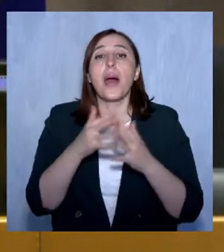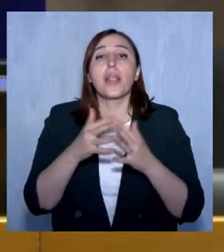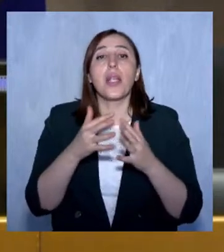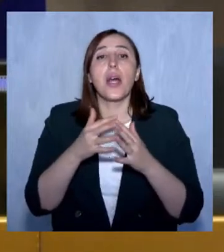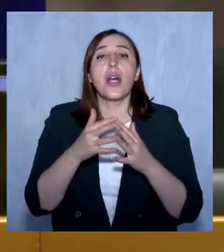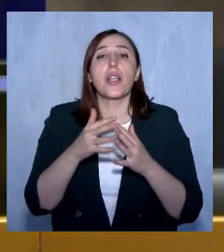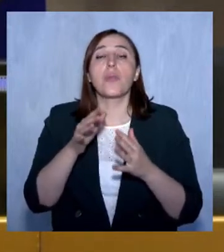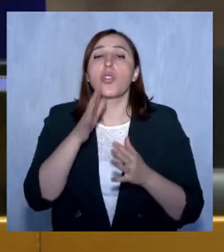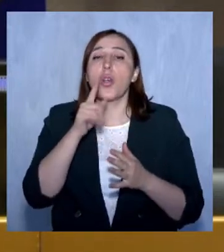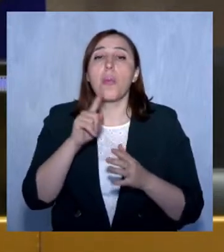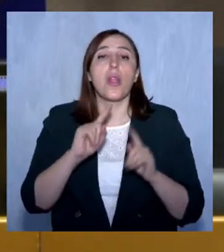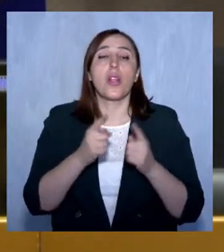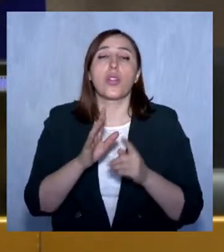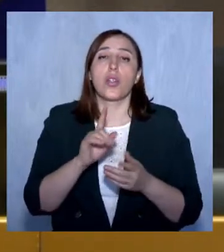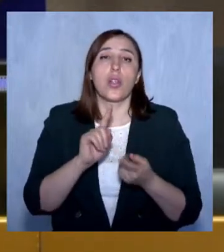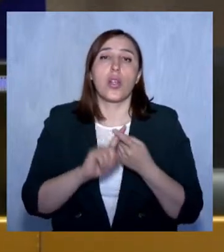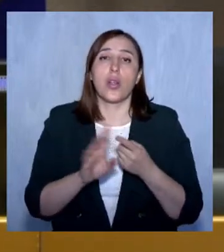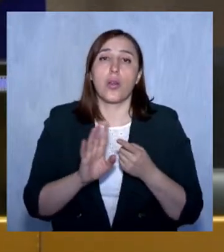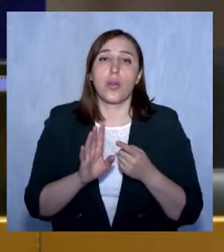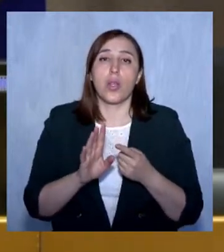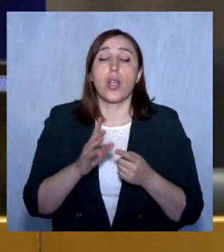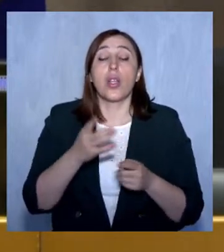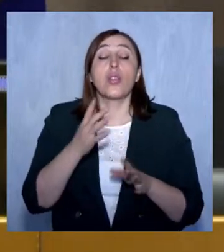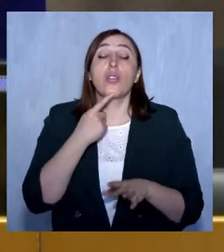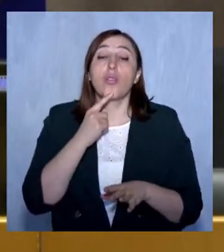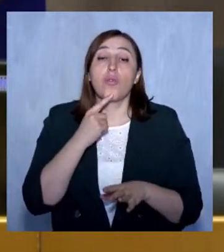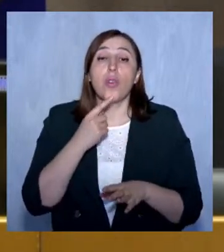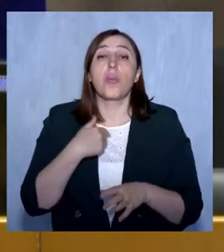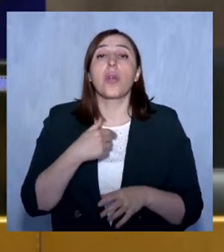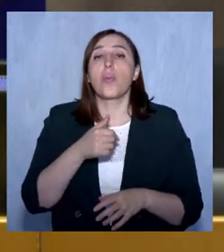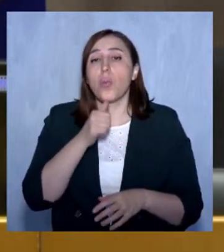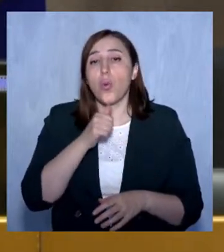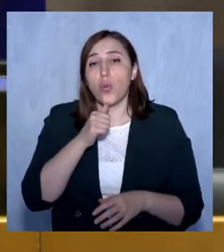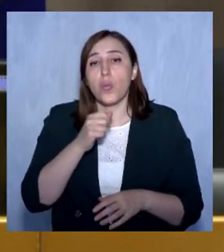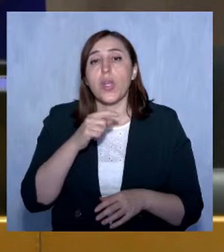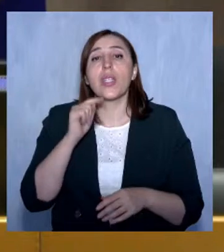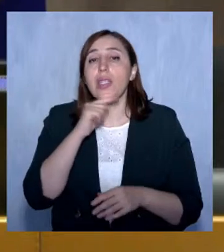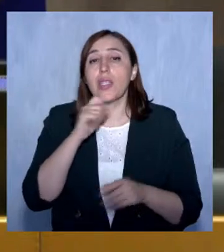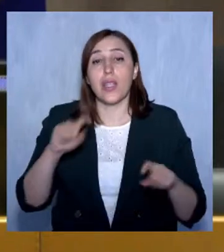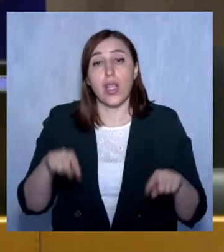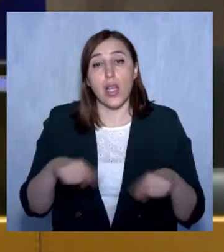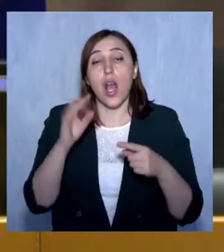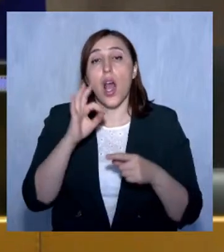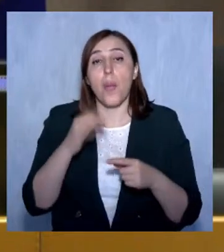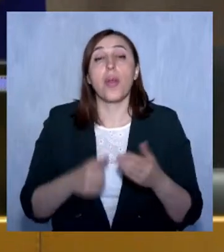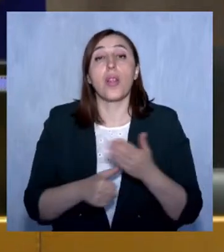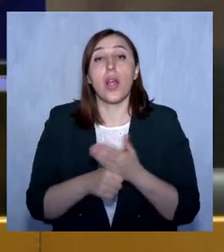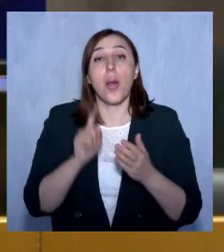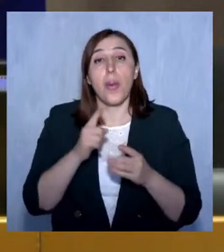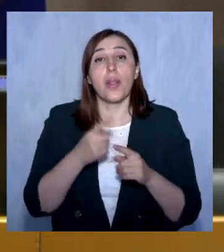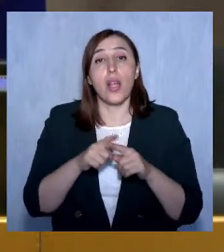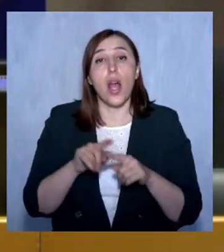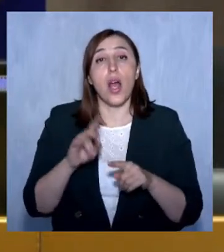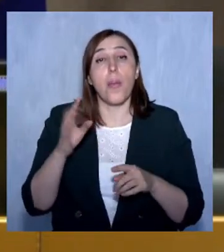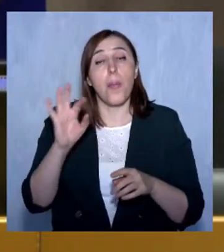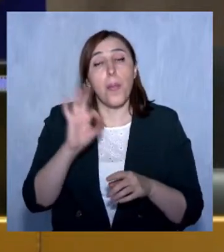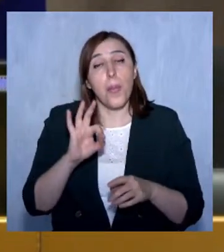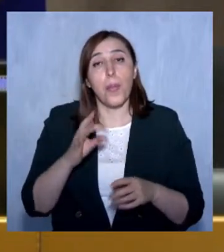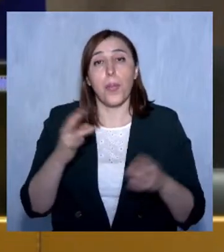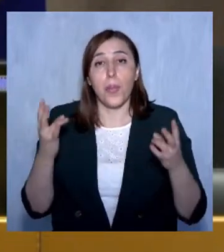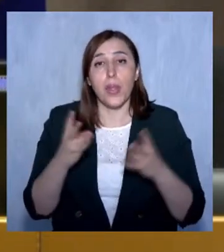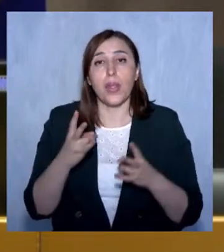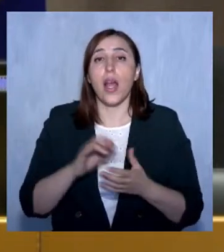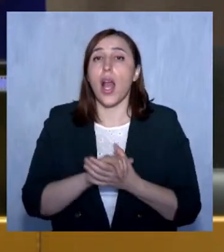Այնպես, որ կրկին դժվար է, մենք պատրաստ ենք ավելին անել նաև տնտեսական արողջացման համար, բայց դրա համար պետք է խաղաղություն լինի,